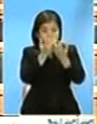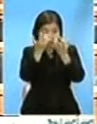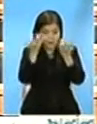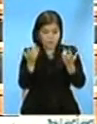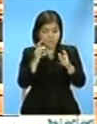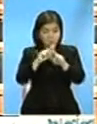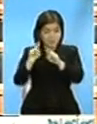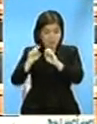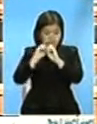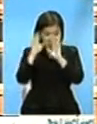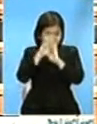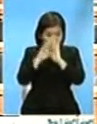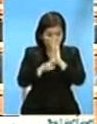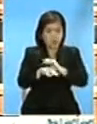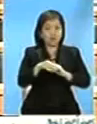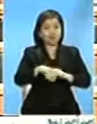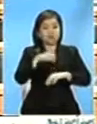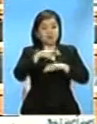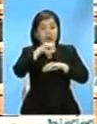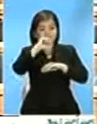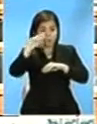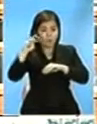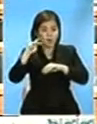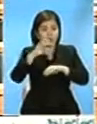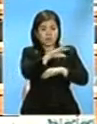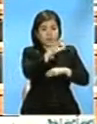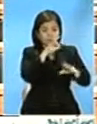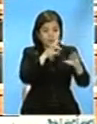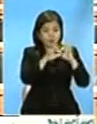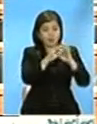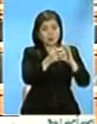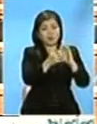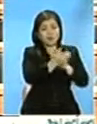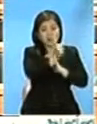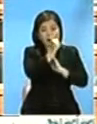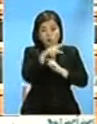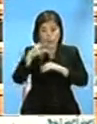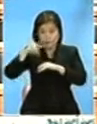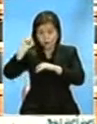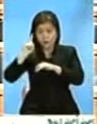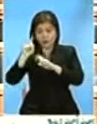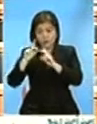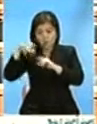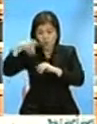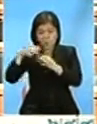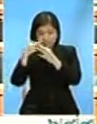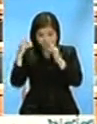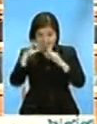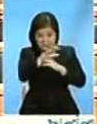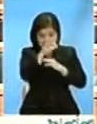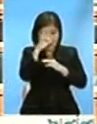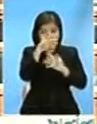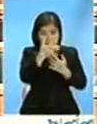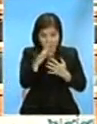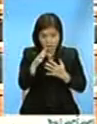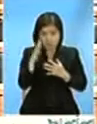ที่มาจากสวสรรหาไปตรวจสอบปปช.เหรอก็ประธานปปช.เลือกท่านมาไปตรวจสอบได้เหรอถอดถอน